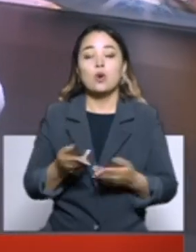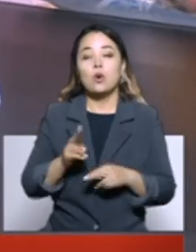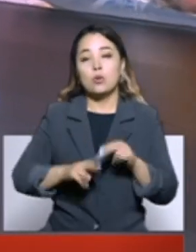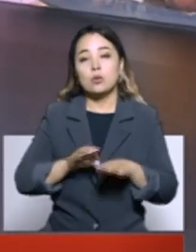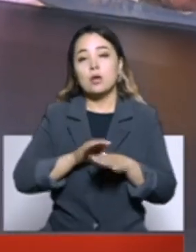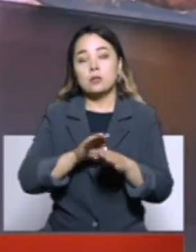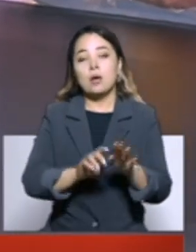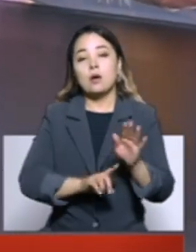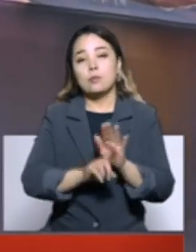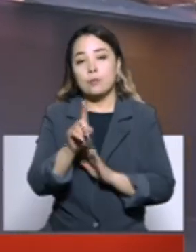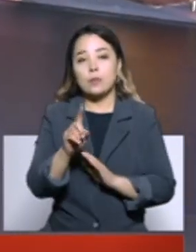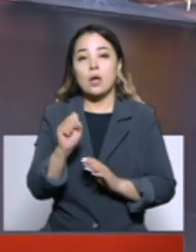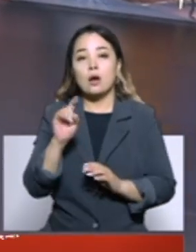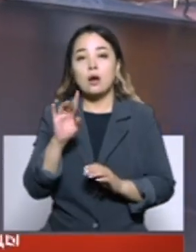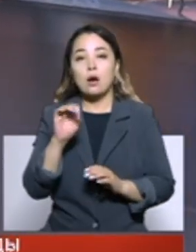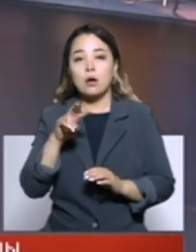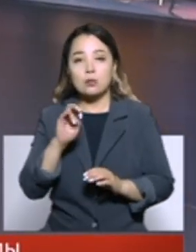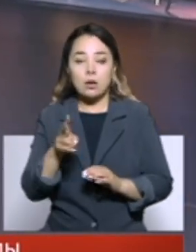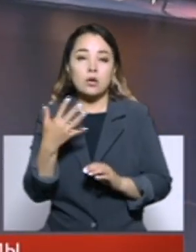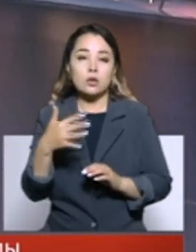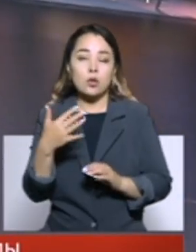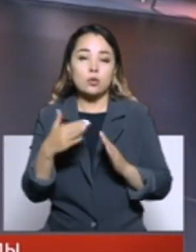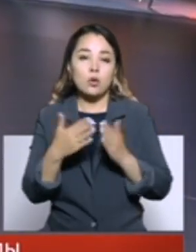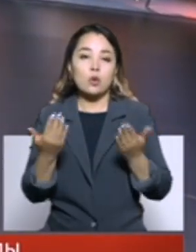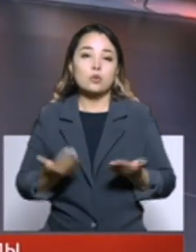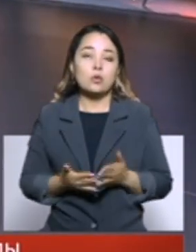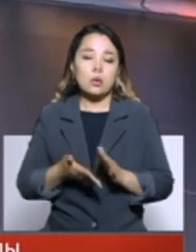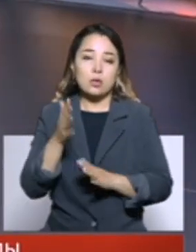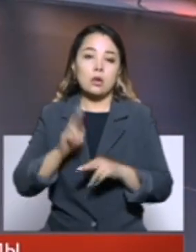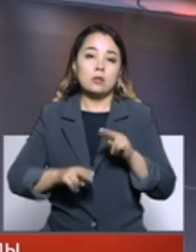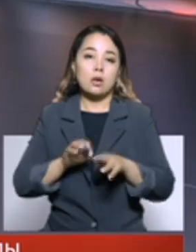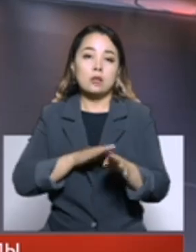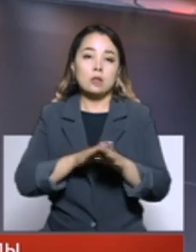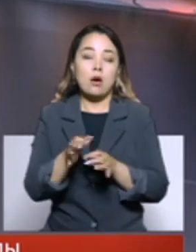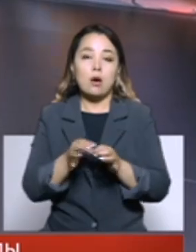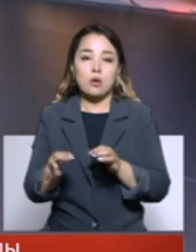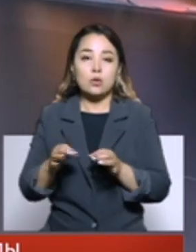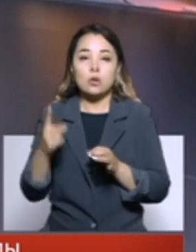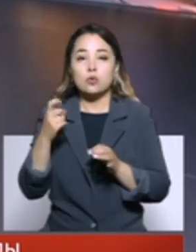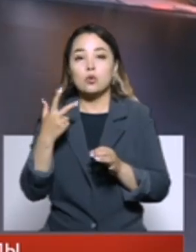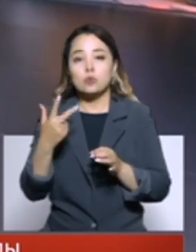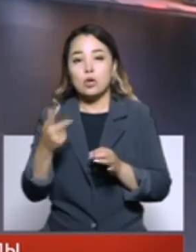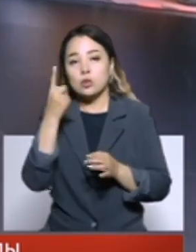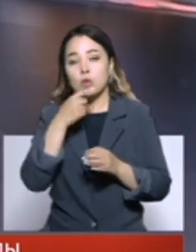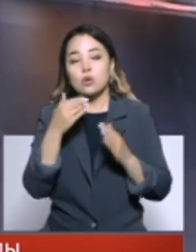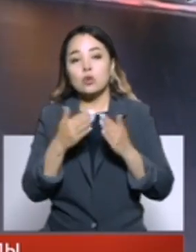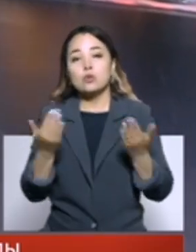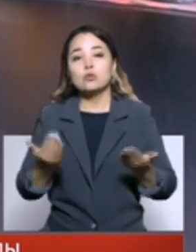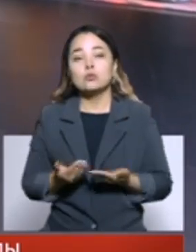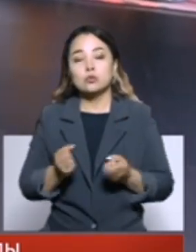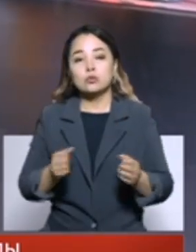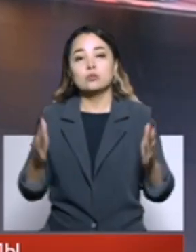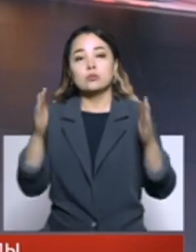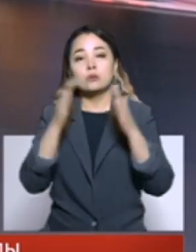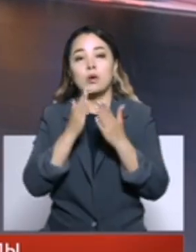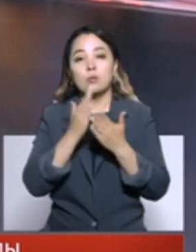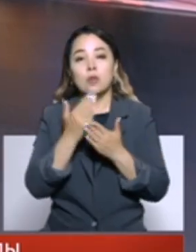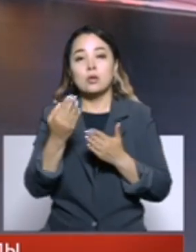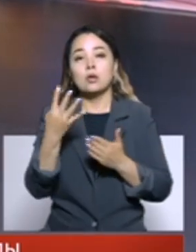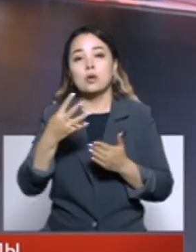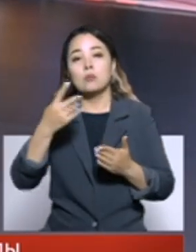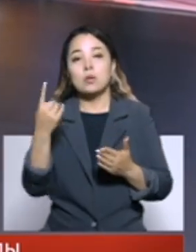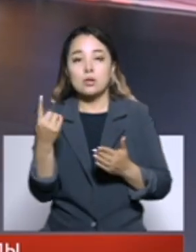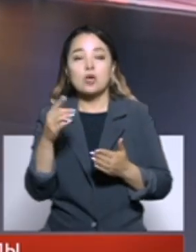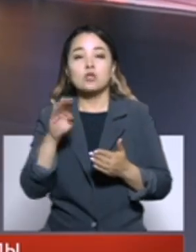қарқынды. Арқалықта 50 пәтерлі көпқабатты үй салынып жатыр. Аудандарда 103 жеке тұрғын үй бой көтереді. Соның